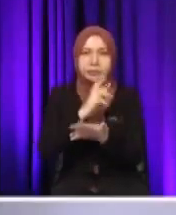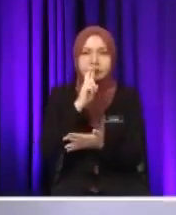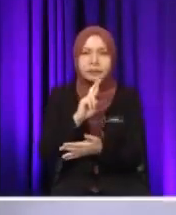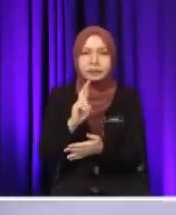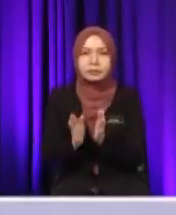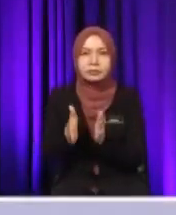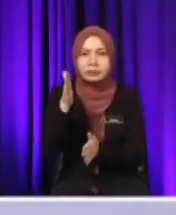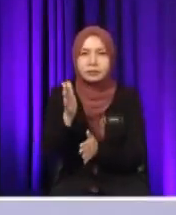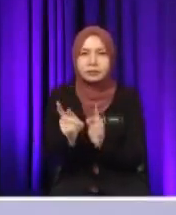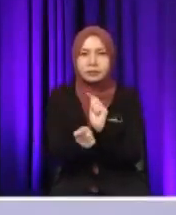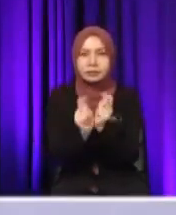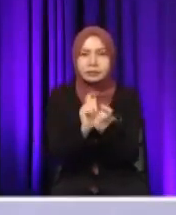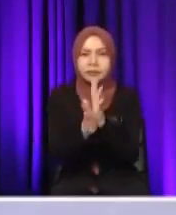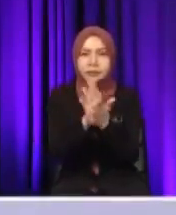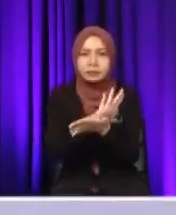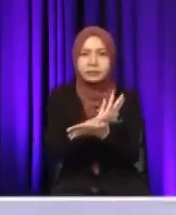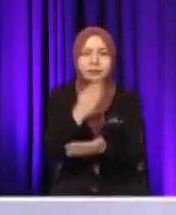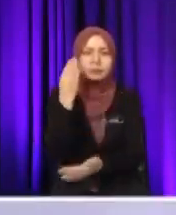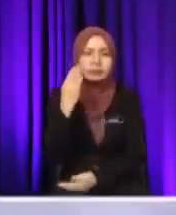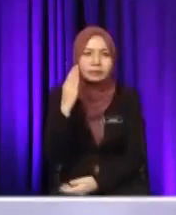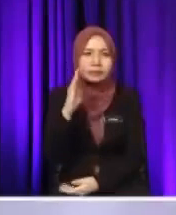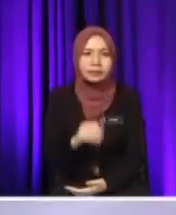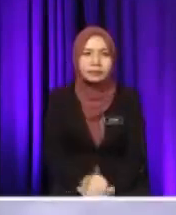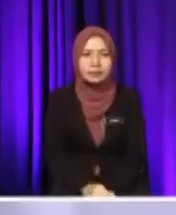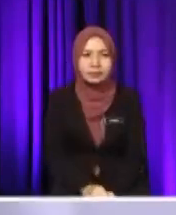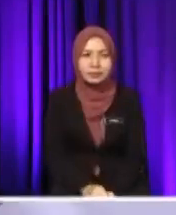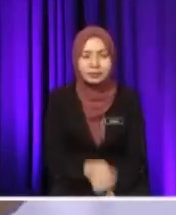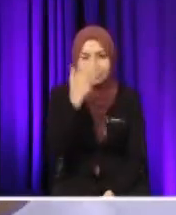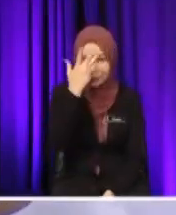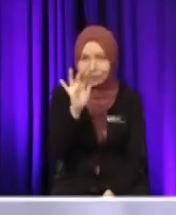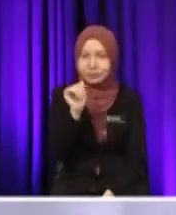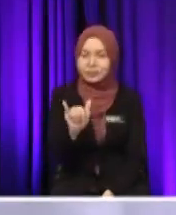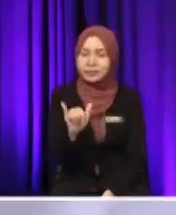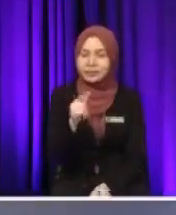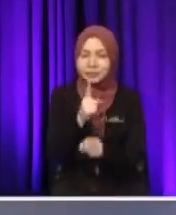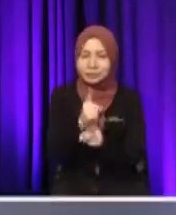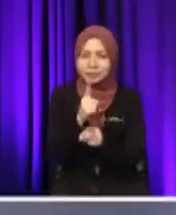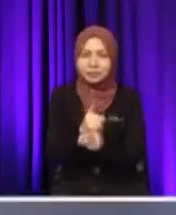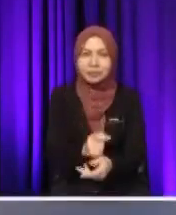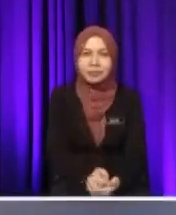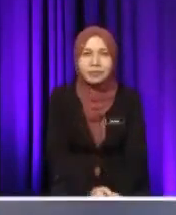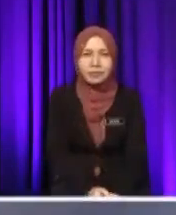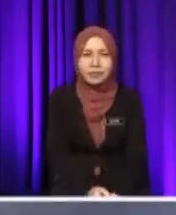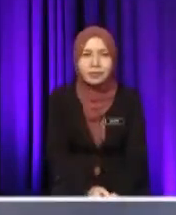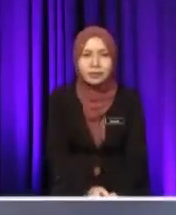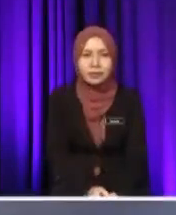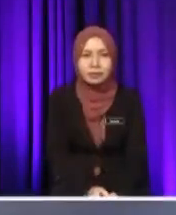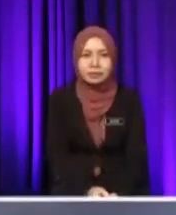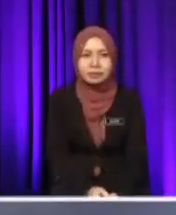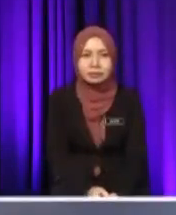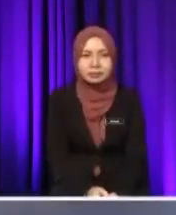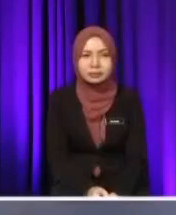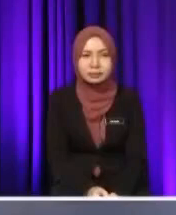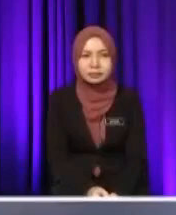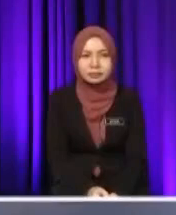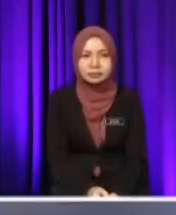bertukar menjadi warna biru. Pandai sebenarnya. Ini boleh bagi makan penuh ni. Alright, masukkan supaya dia